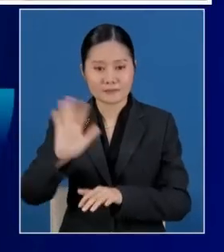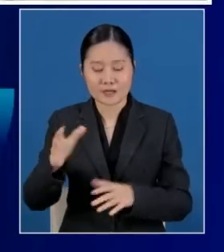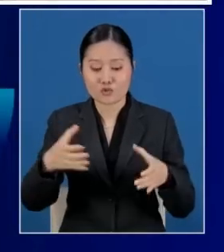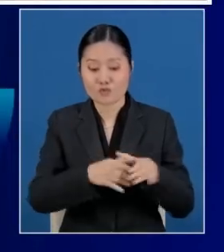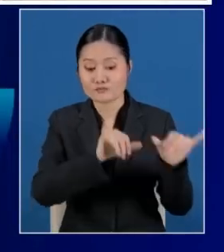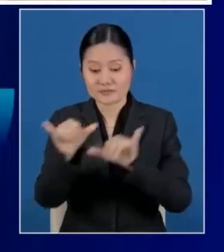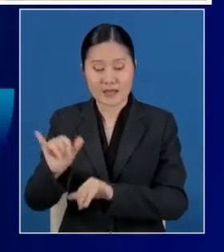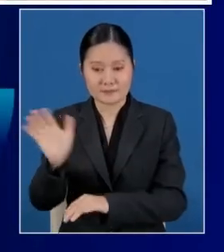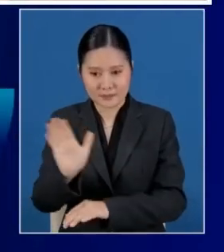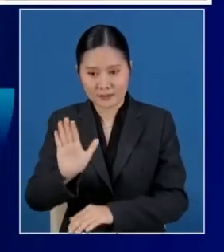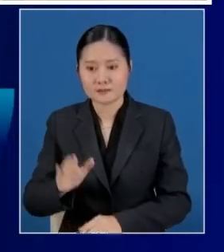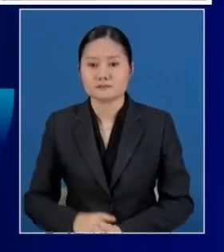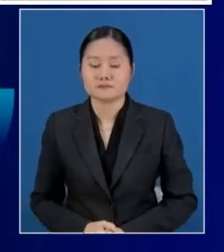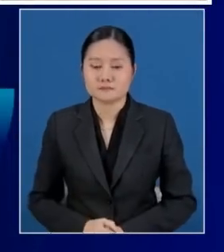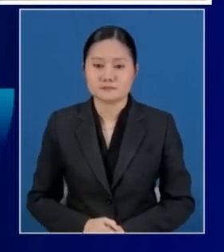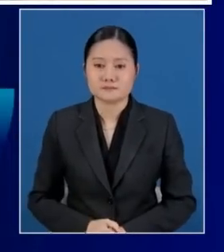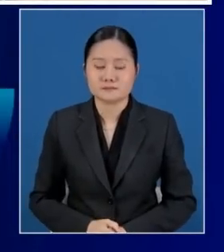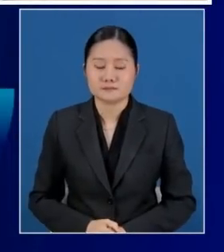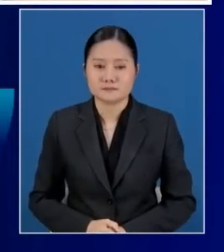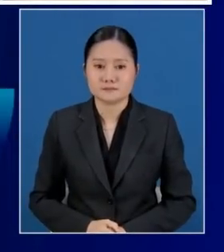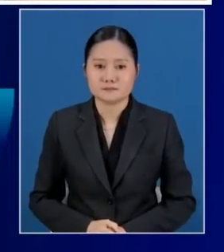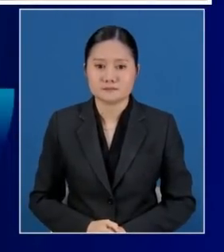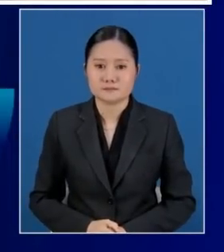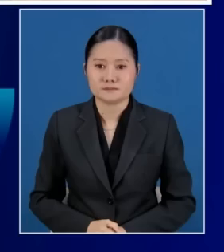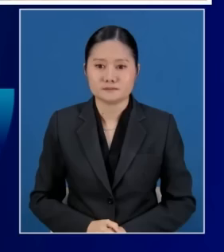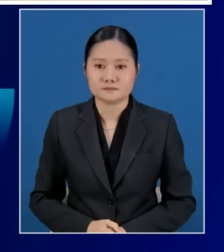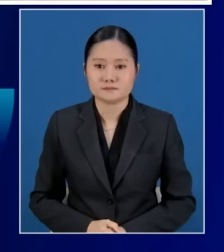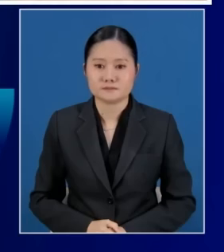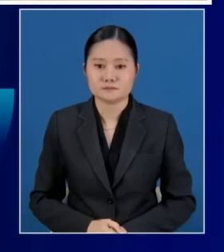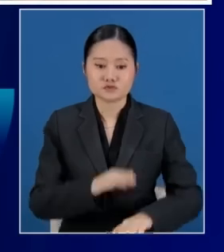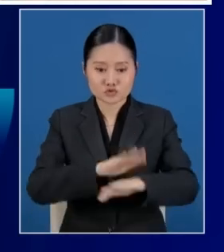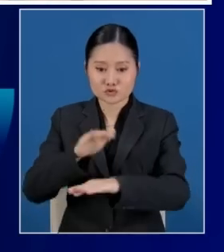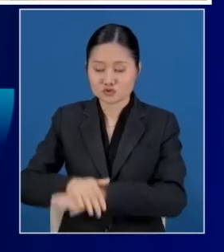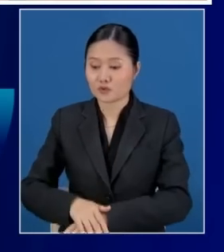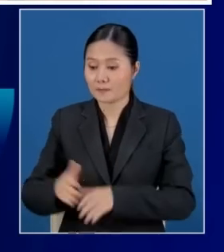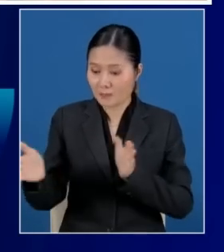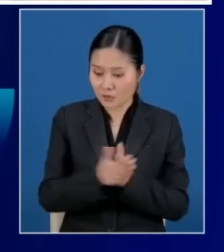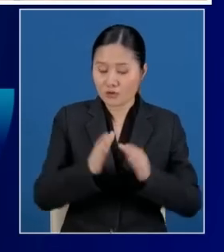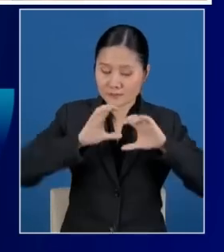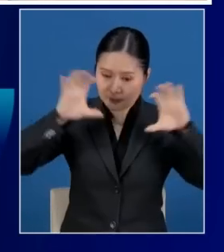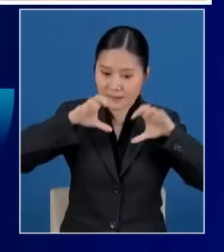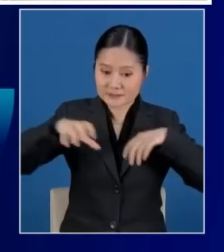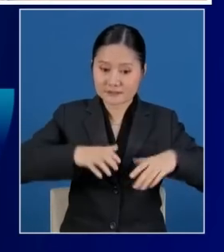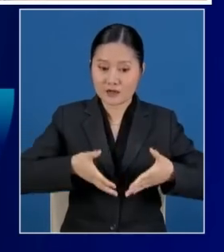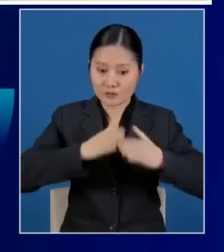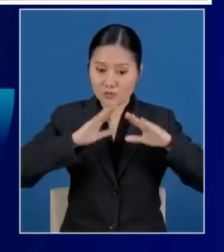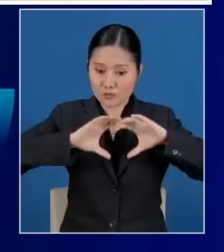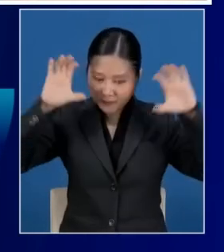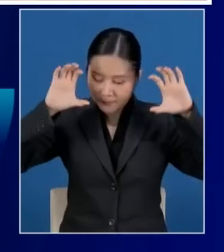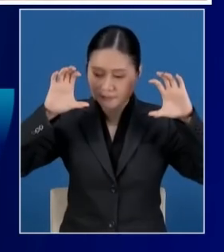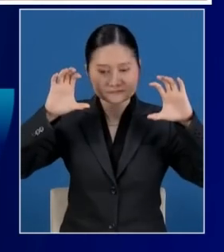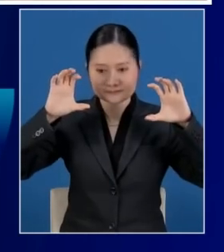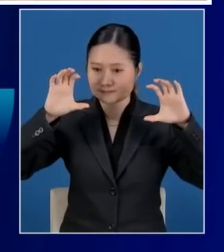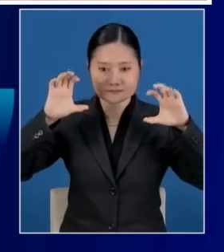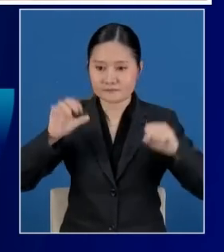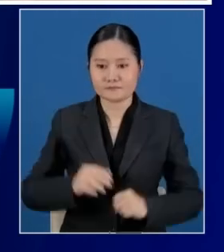ไม่ได้แล้วก็ชวนกันไปเป็นรัฐบาลหรืออะไรต่างๆเหล่านั้นมันก็